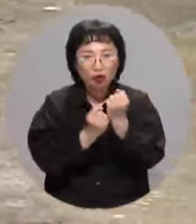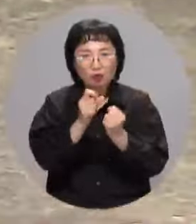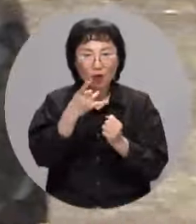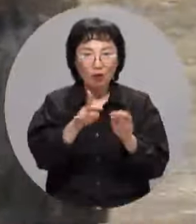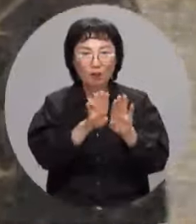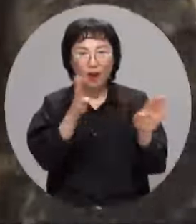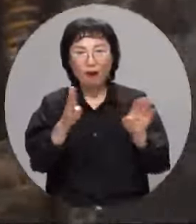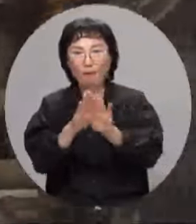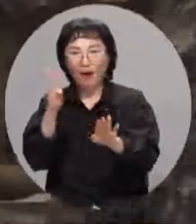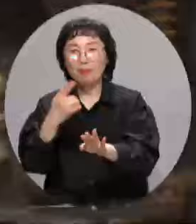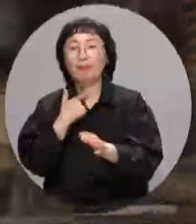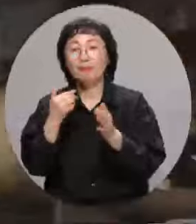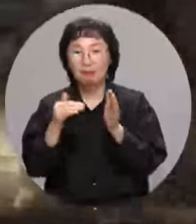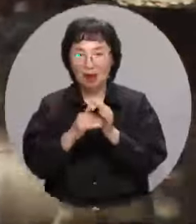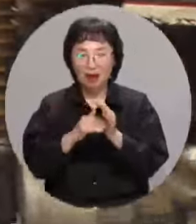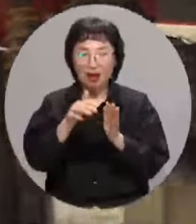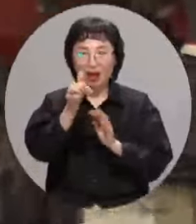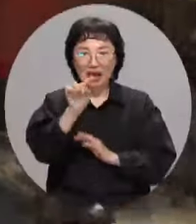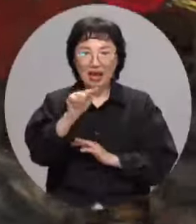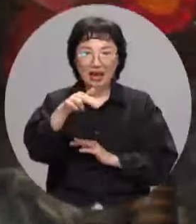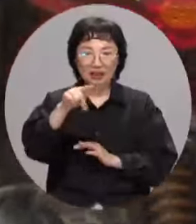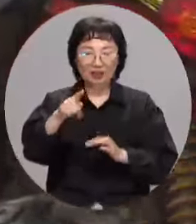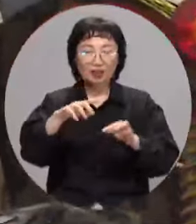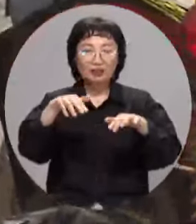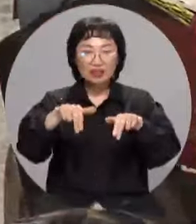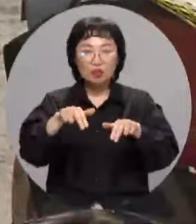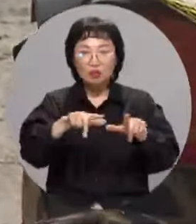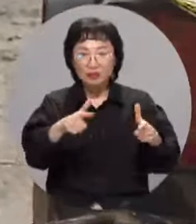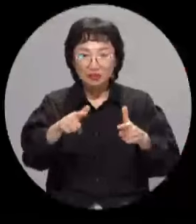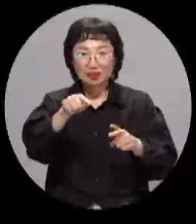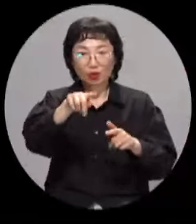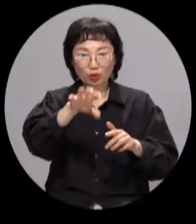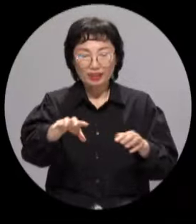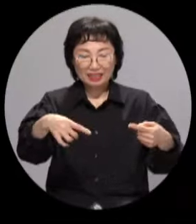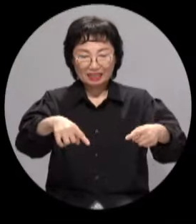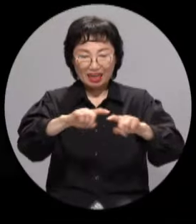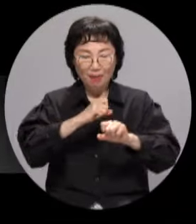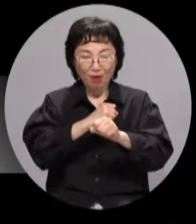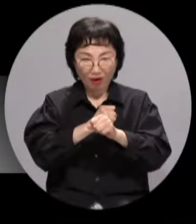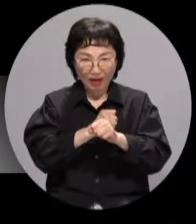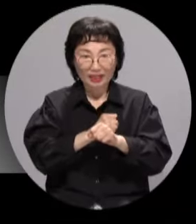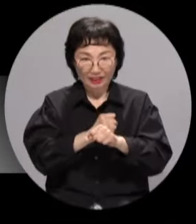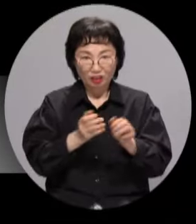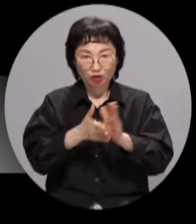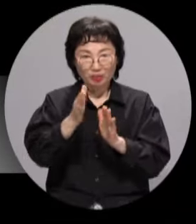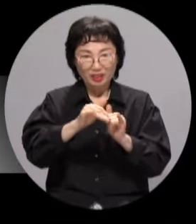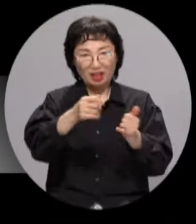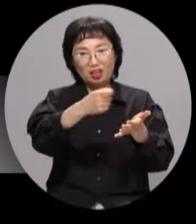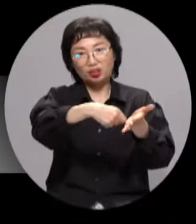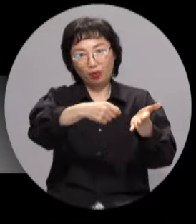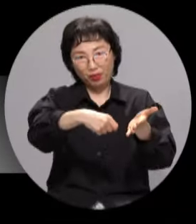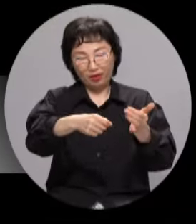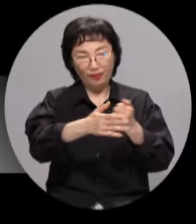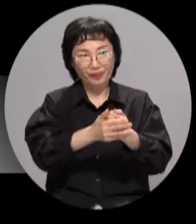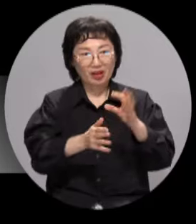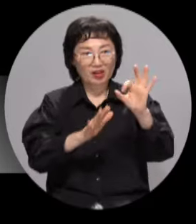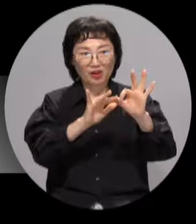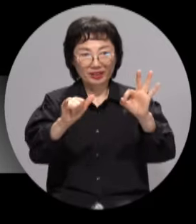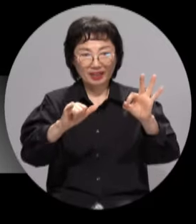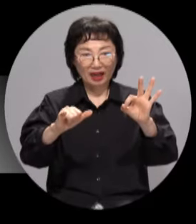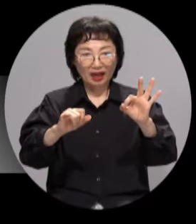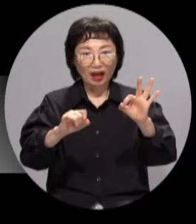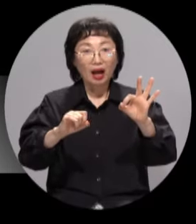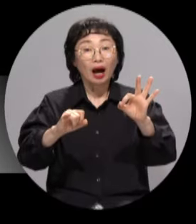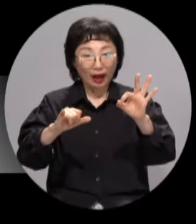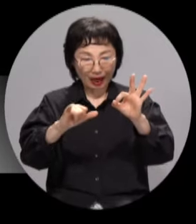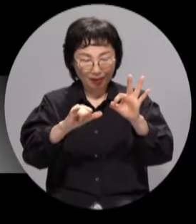진행됐습니다. 한전 직원들이 받아간 건 설명회에 참여한 주민들의 서명. 하지만 10명이 넘는 이름이 모두